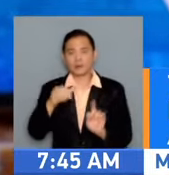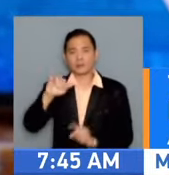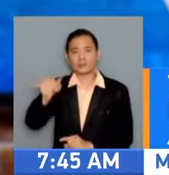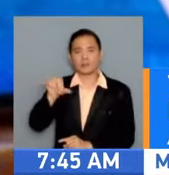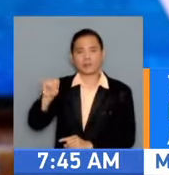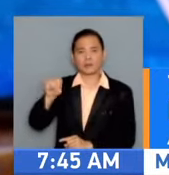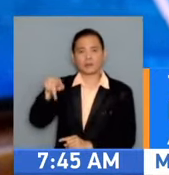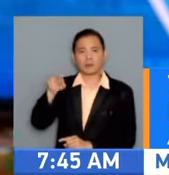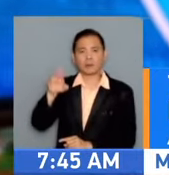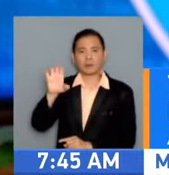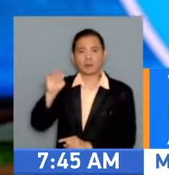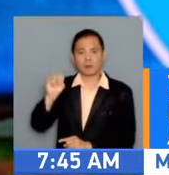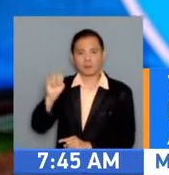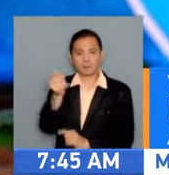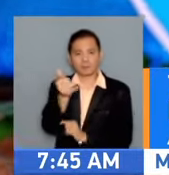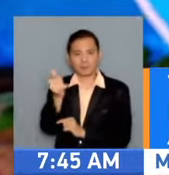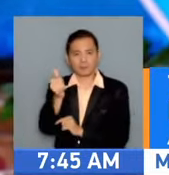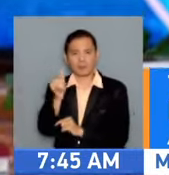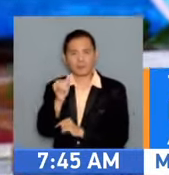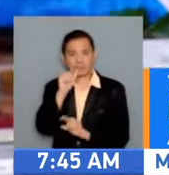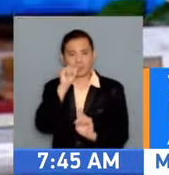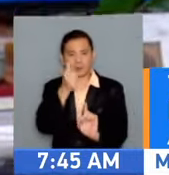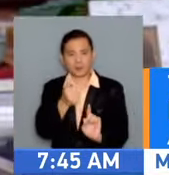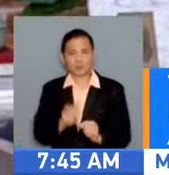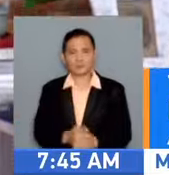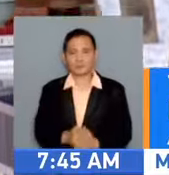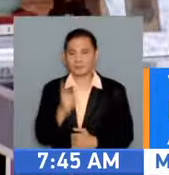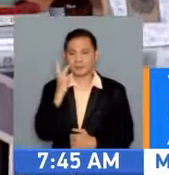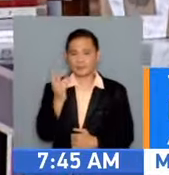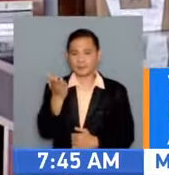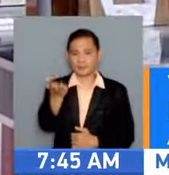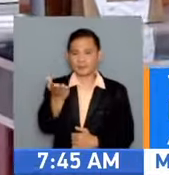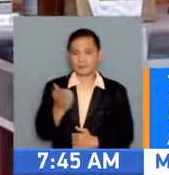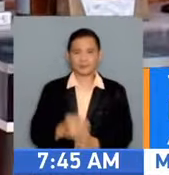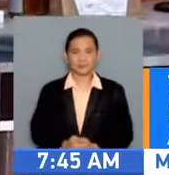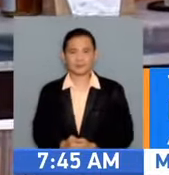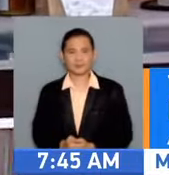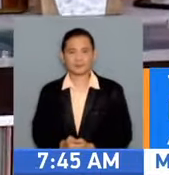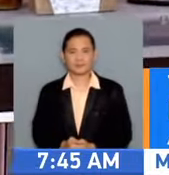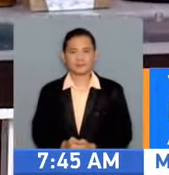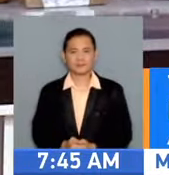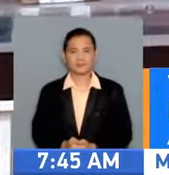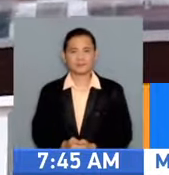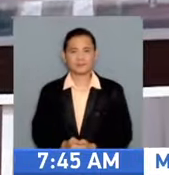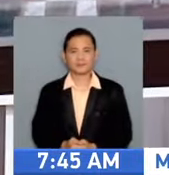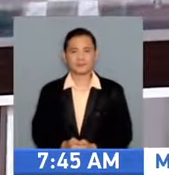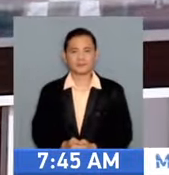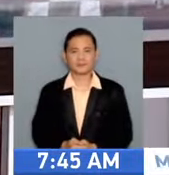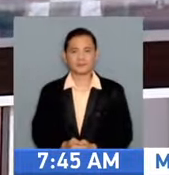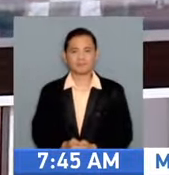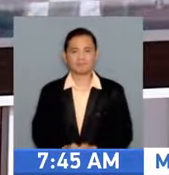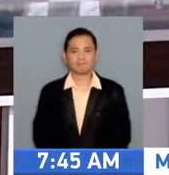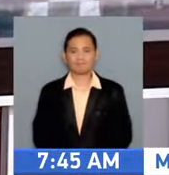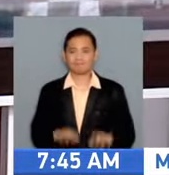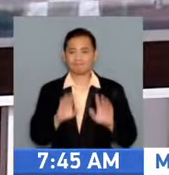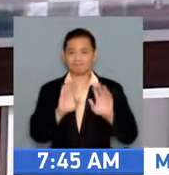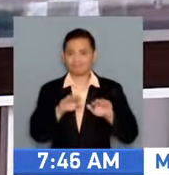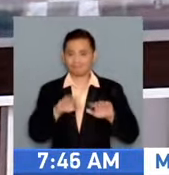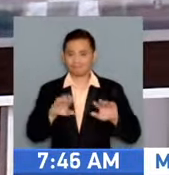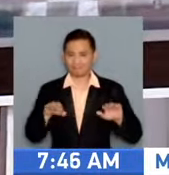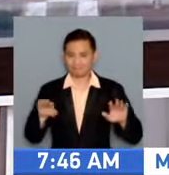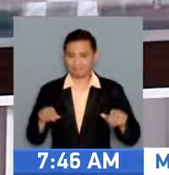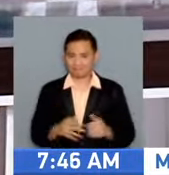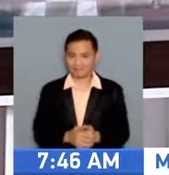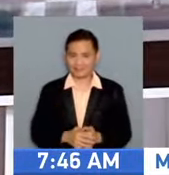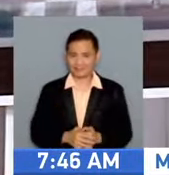12, 7 p.m. See you po there, mga kapuso. Wow. At ito na nga, partner! Uy, magpa-prom ka? Oo, oh, ako yung ano doon.